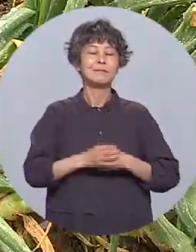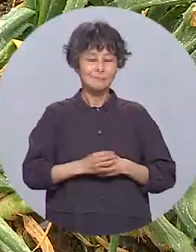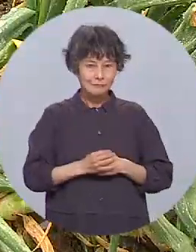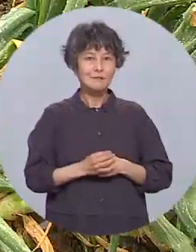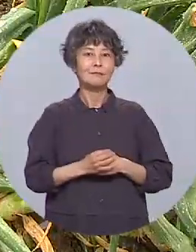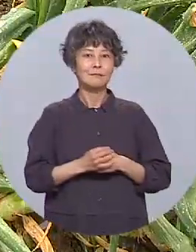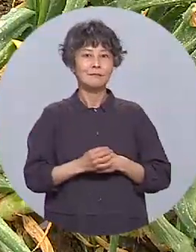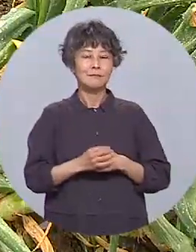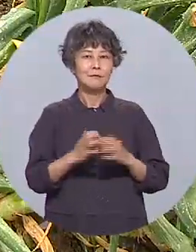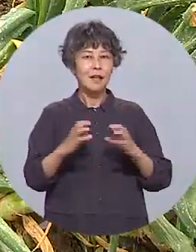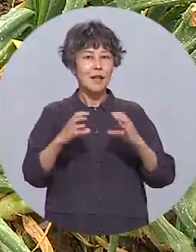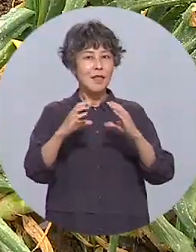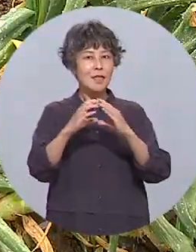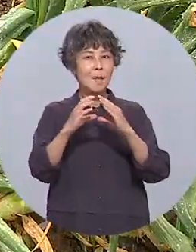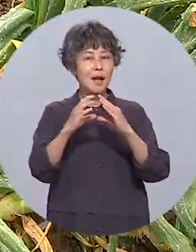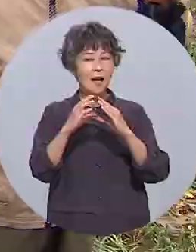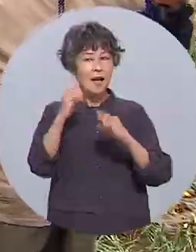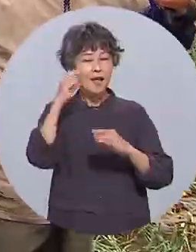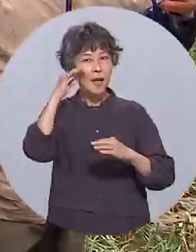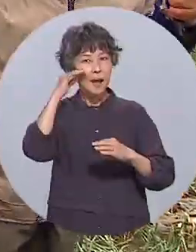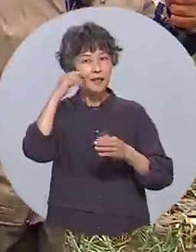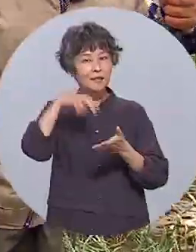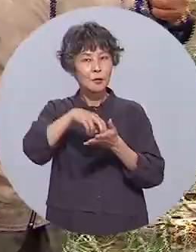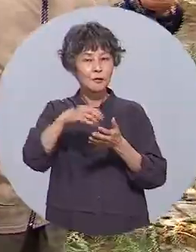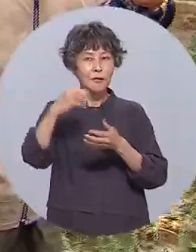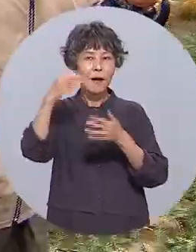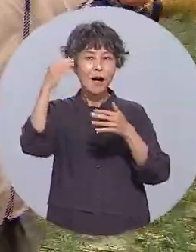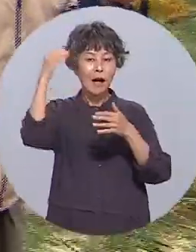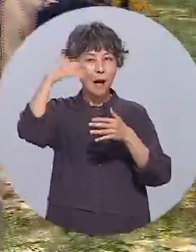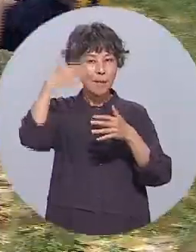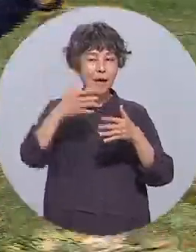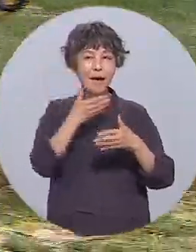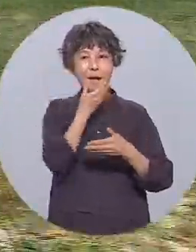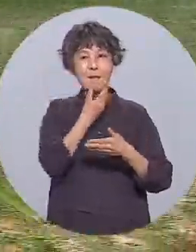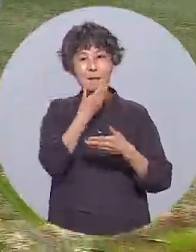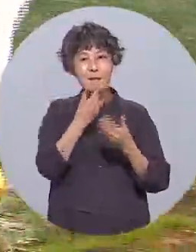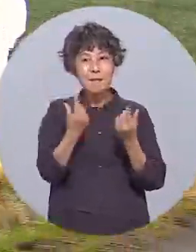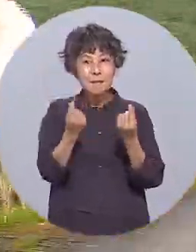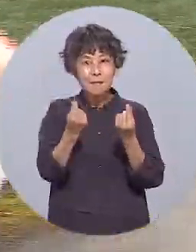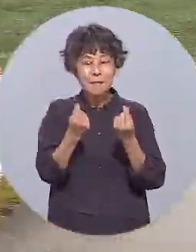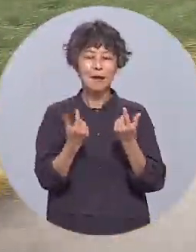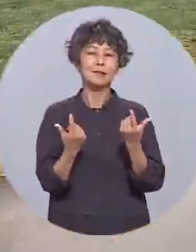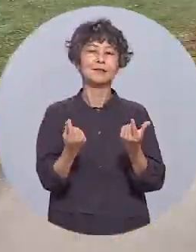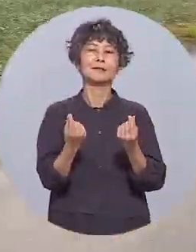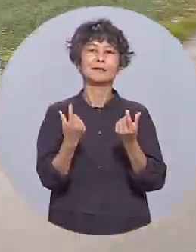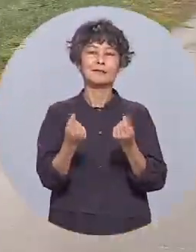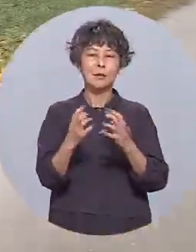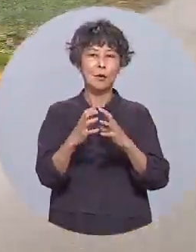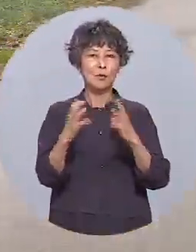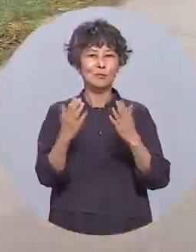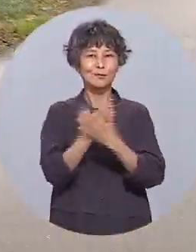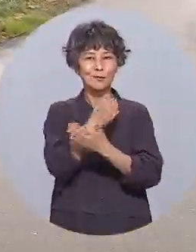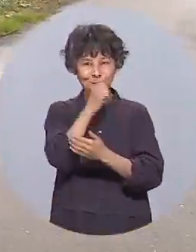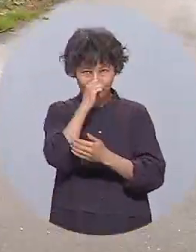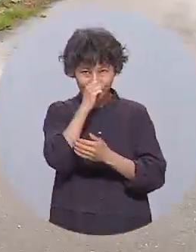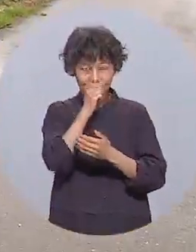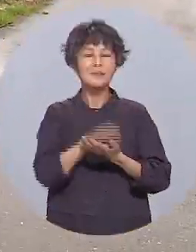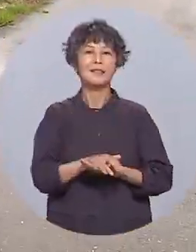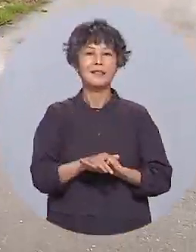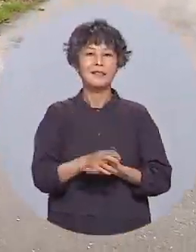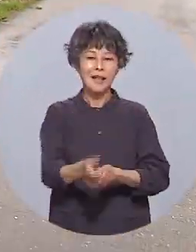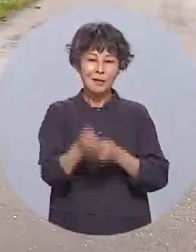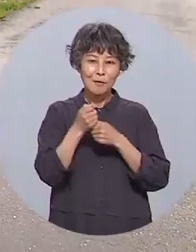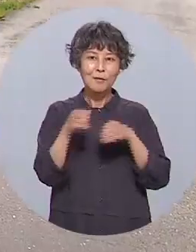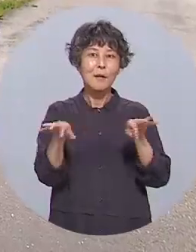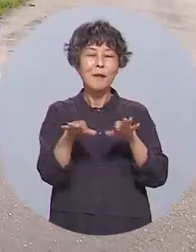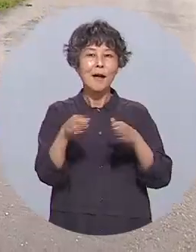玉ねぎにとっては恵みの雨だね。 そうなんですよ、この雨で大きくなるといいですね。収穫したばかりの新玉